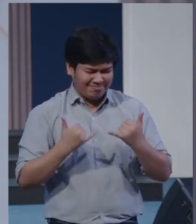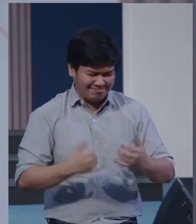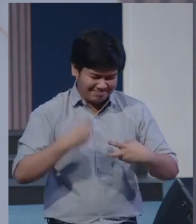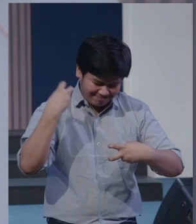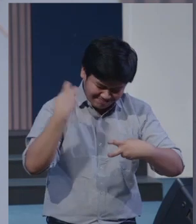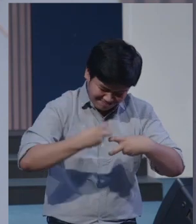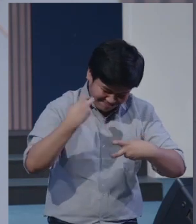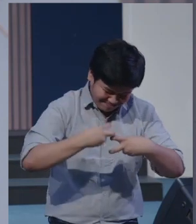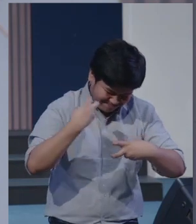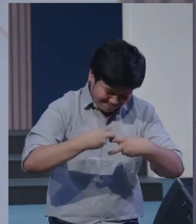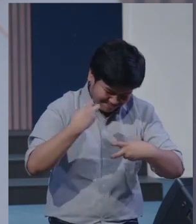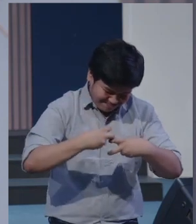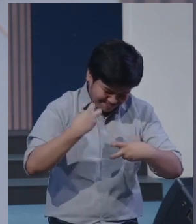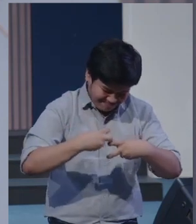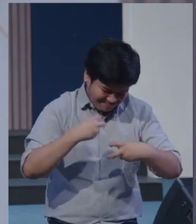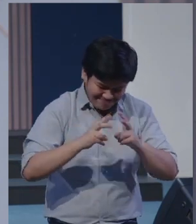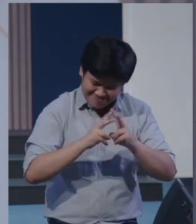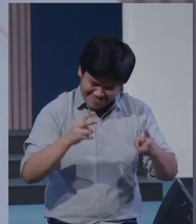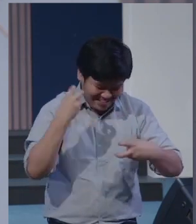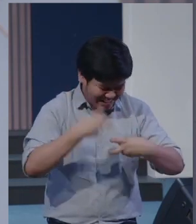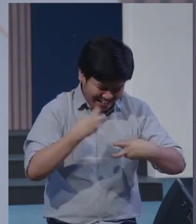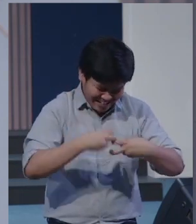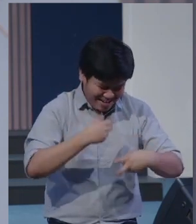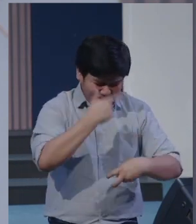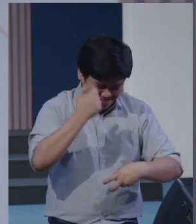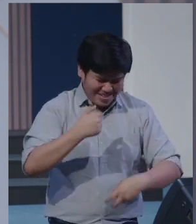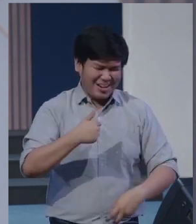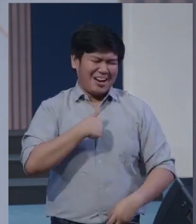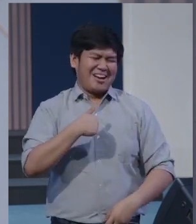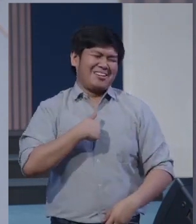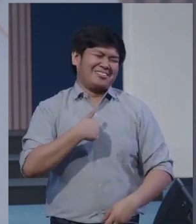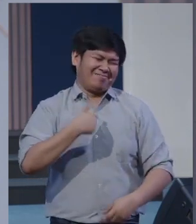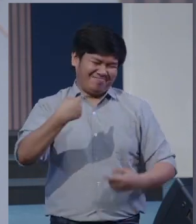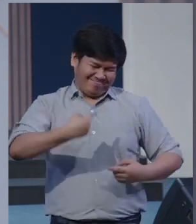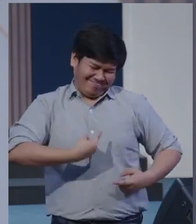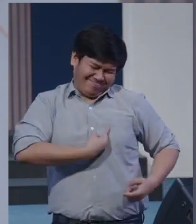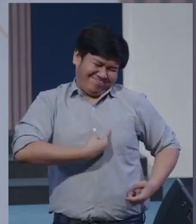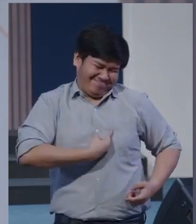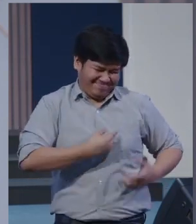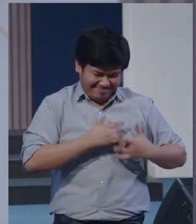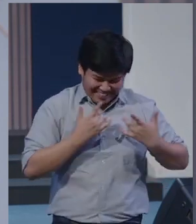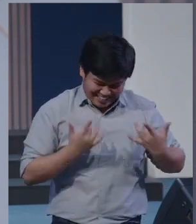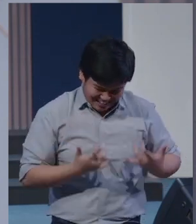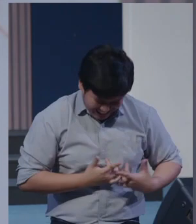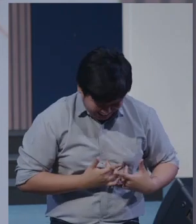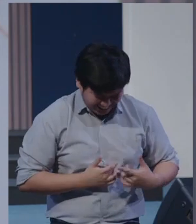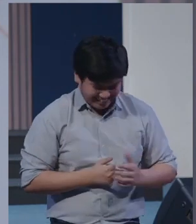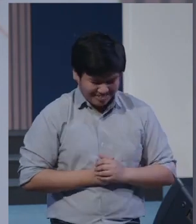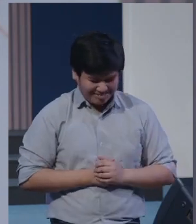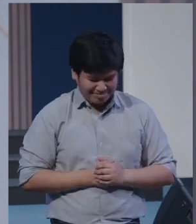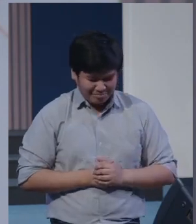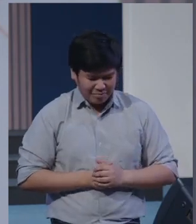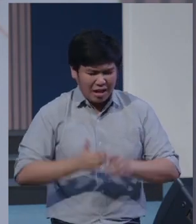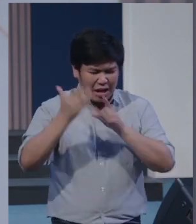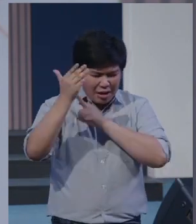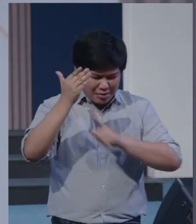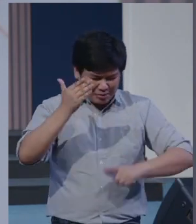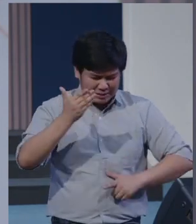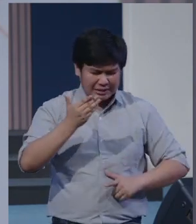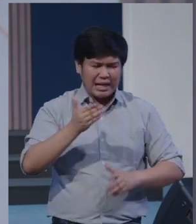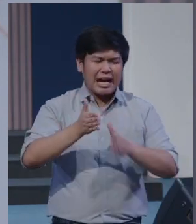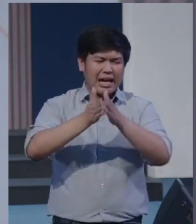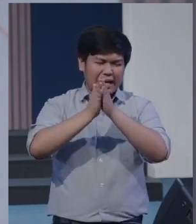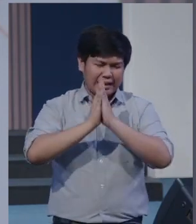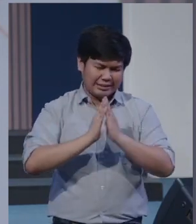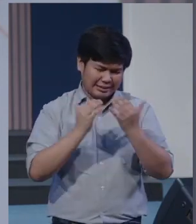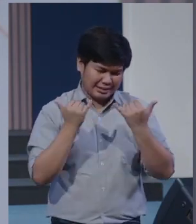ito sapagkat ang una pong tinatamaan ay Yun pong nagsermon kaya Panginoon ang aming dalangin